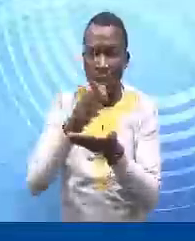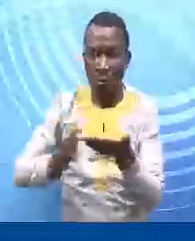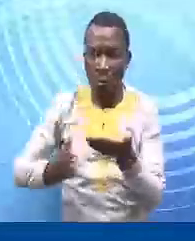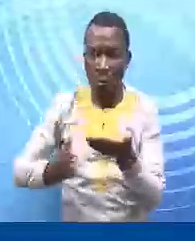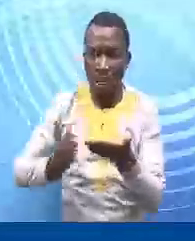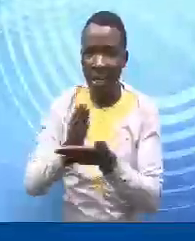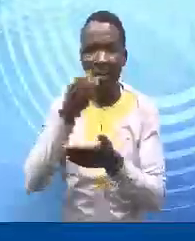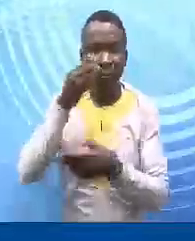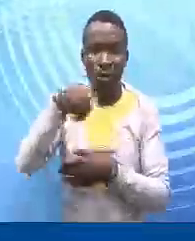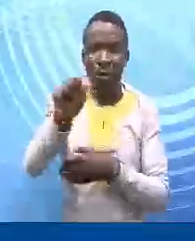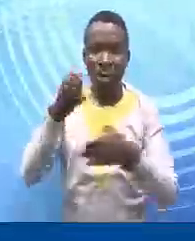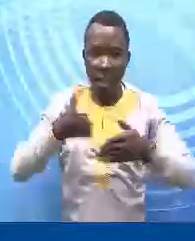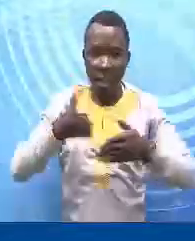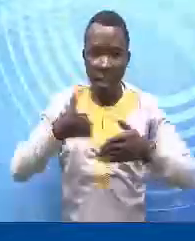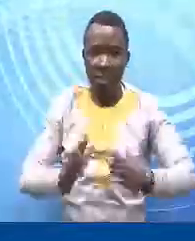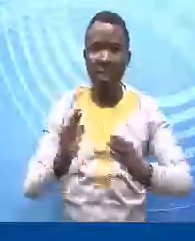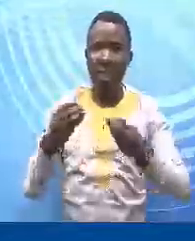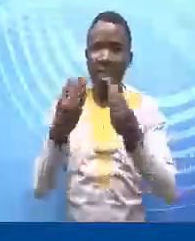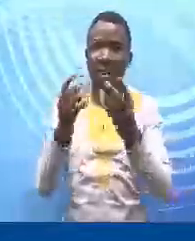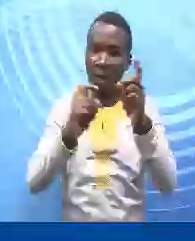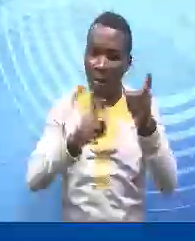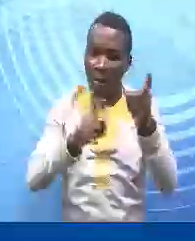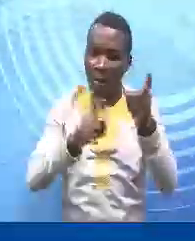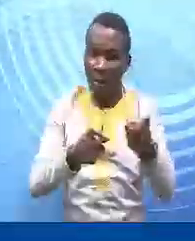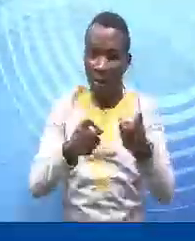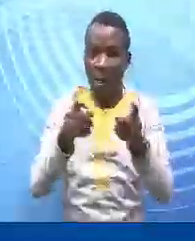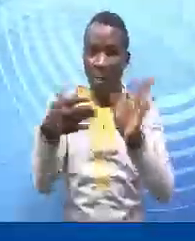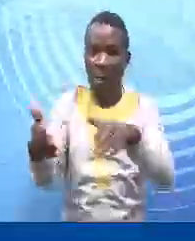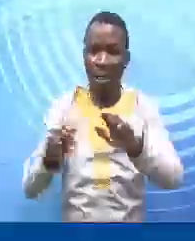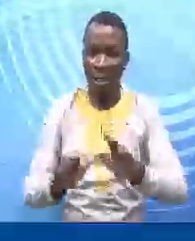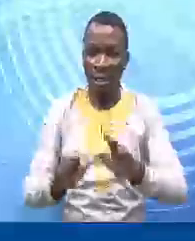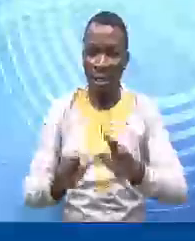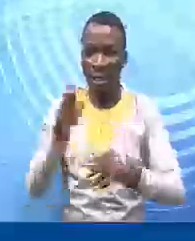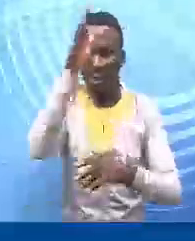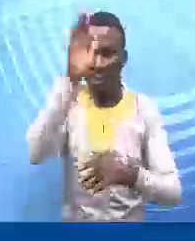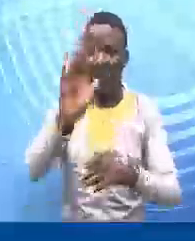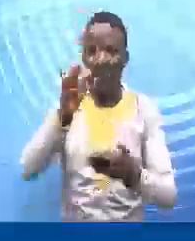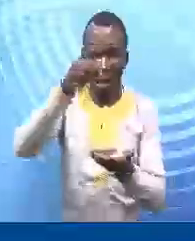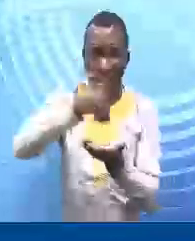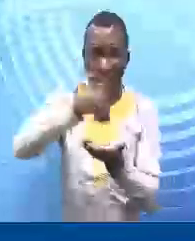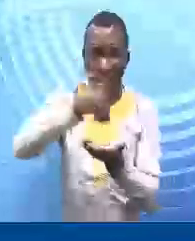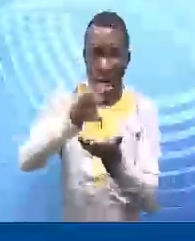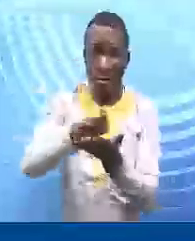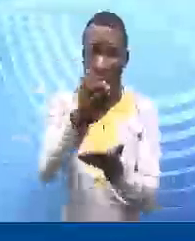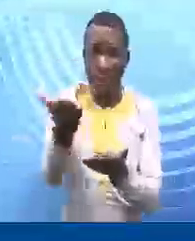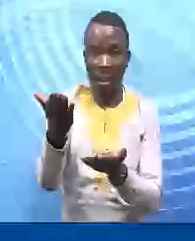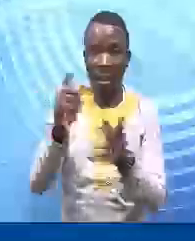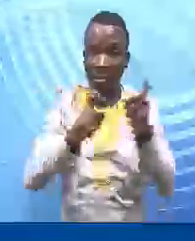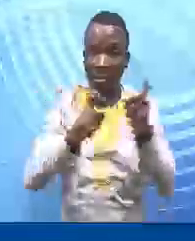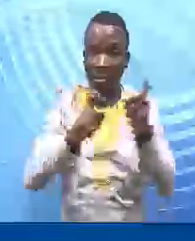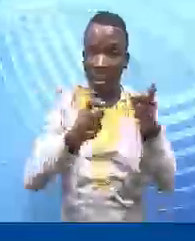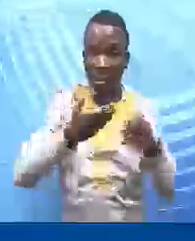iwabo, yarahavukiye yarahawe n'ubwo burage akanashyingura papa we, n'impapuro zimura rwo barazifite n'uburage